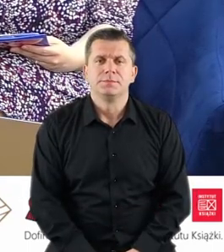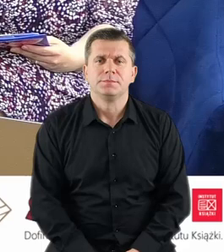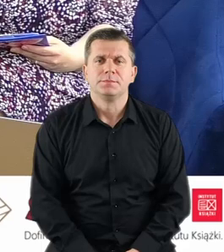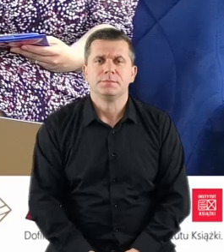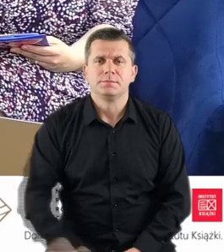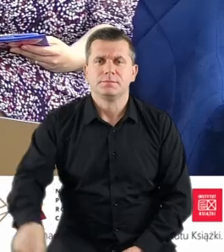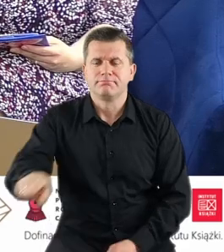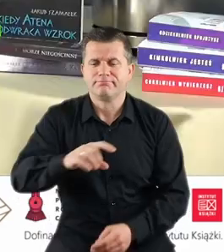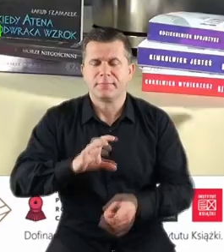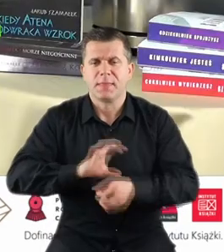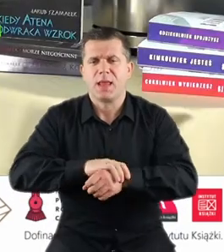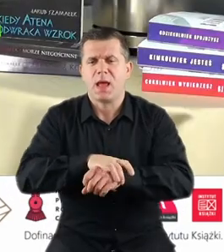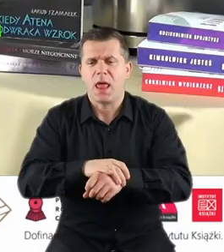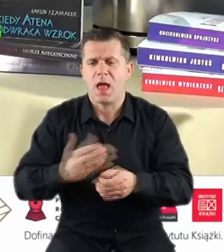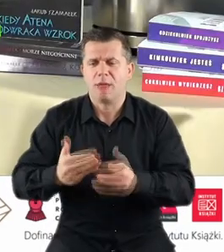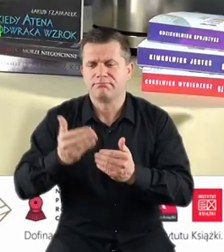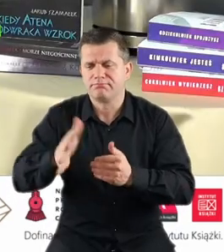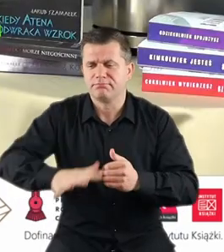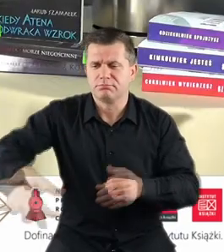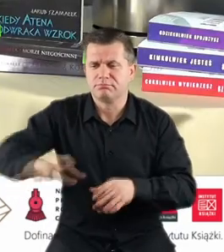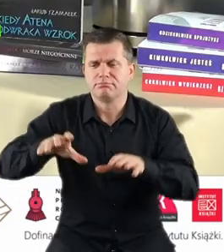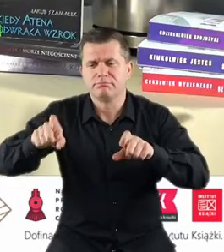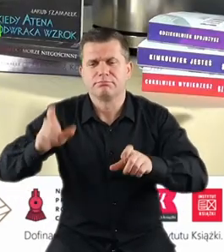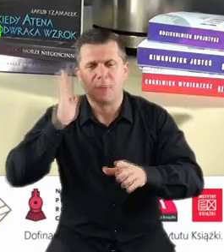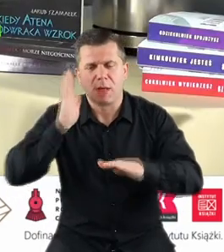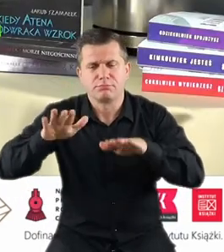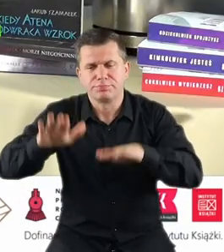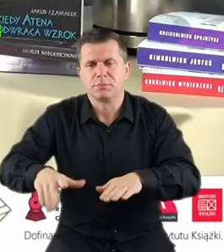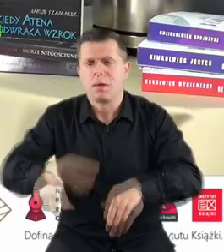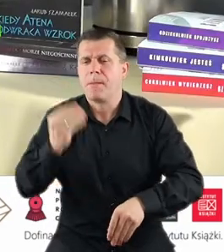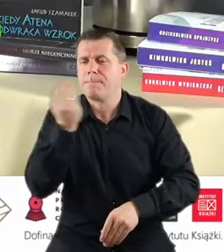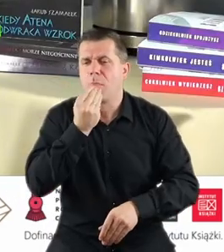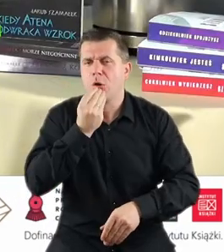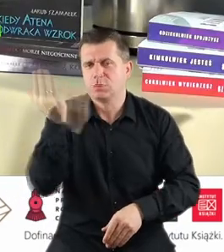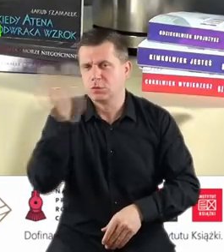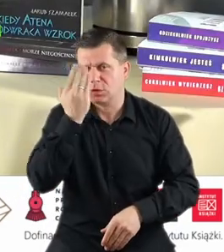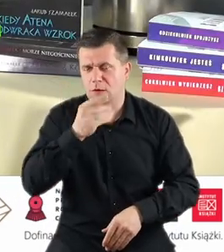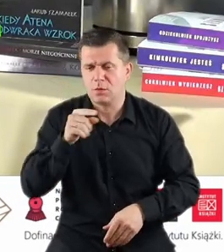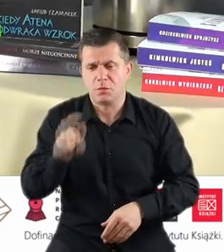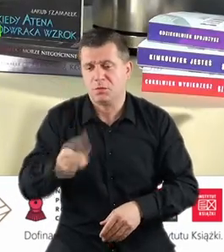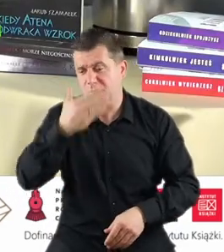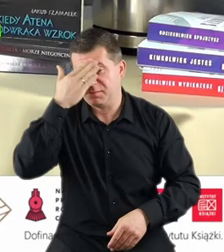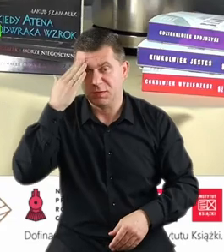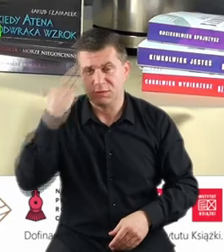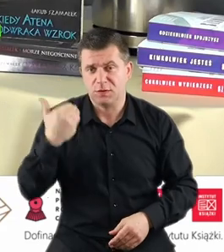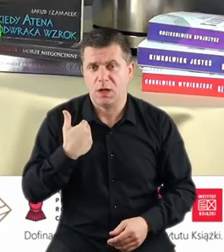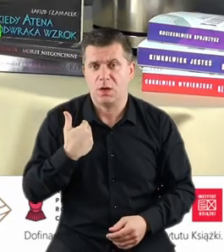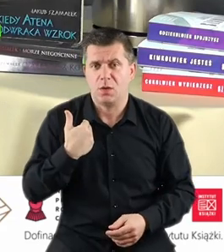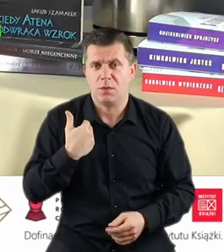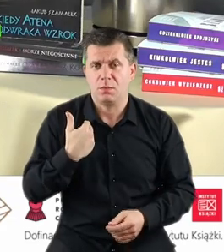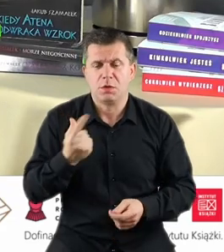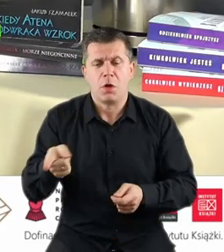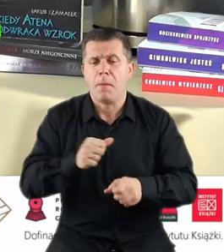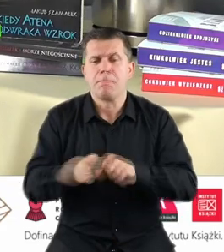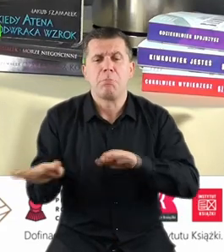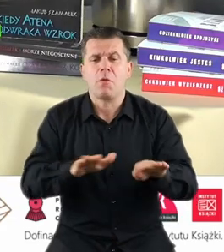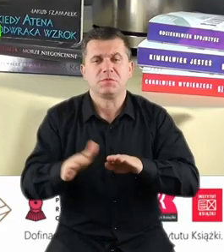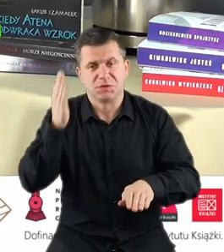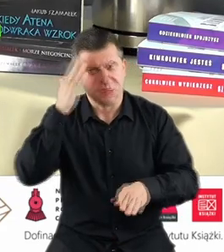co osady Greków na wybrzeżach Morza Czarnego. I mi to. O czym nie wiedziałam. Tak, bo to nie jest wcale taka właśnie rzecz powszechnie